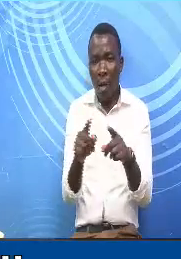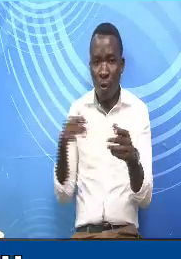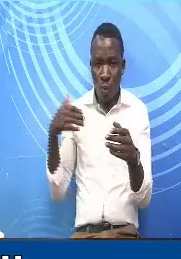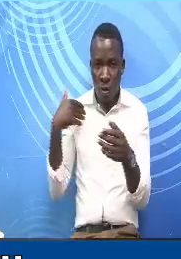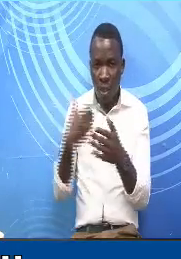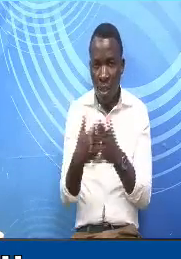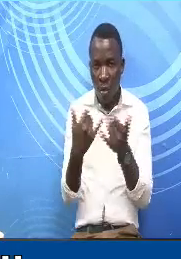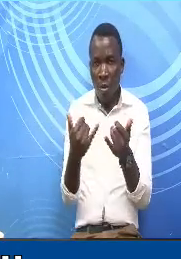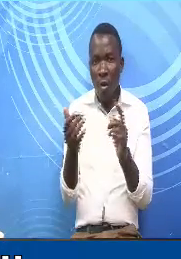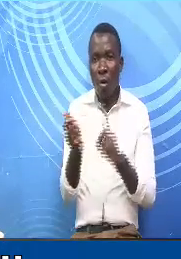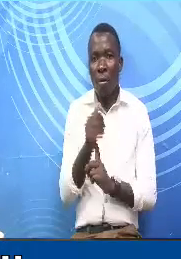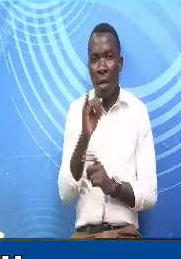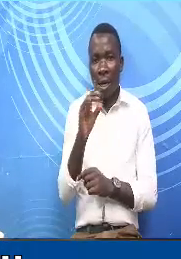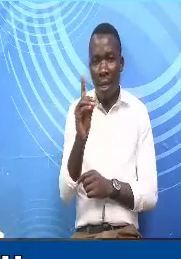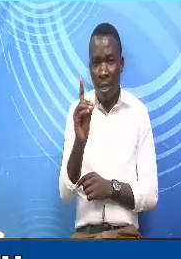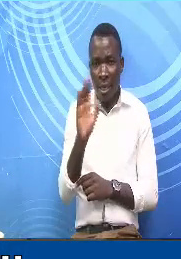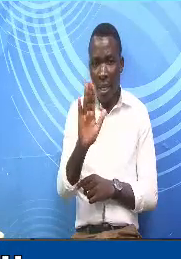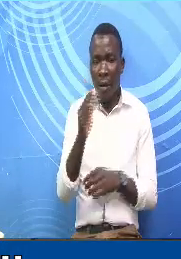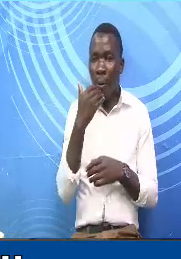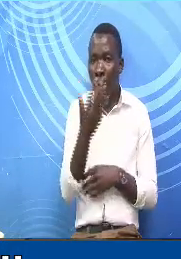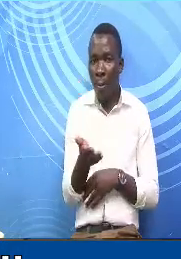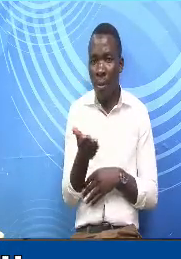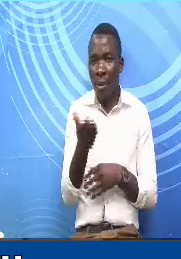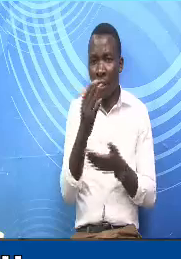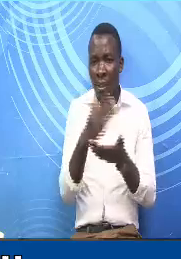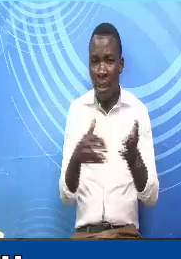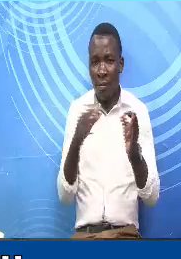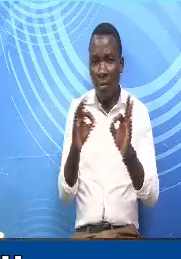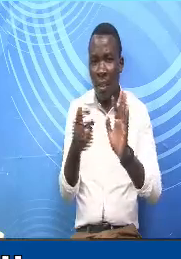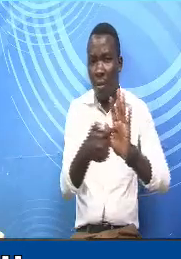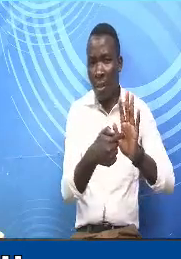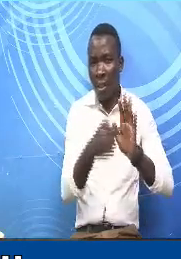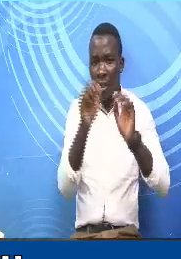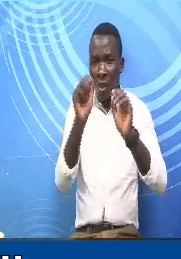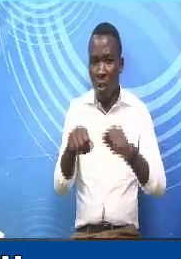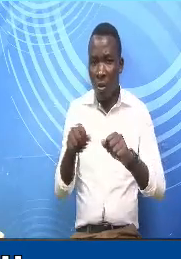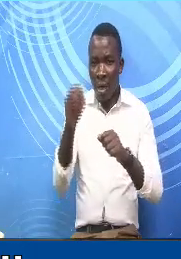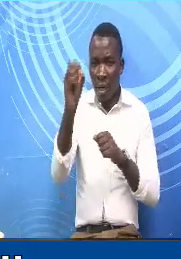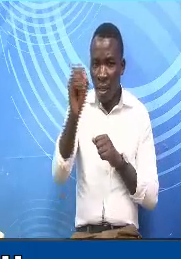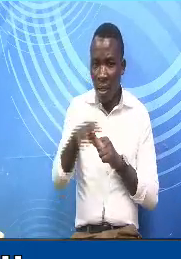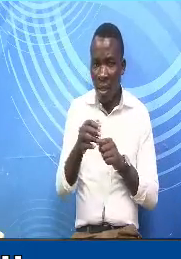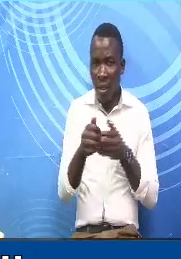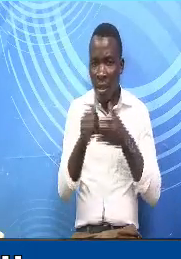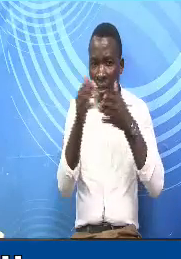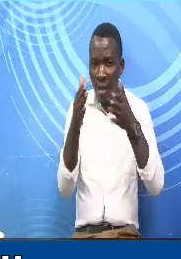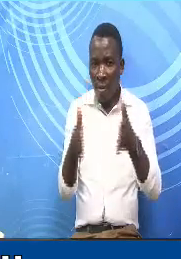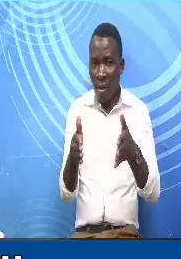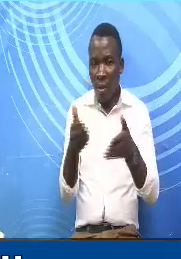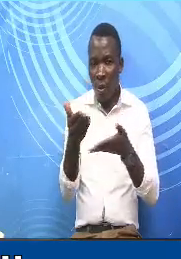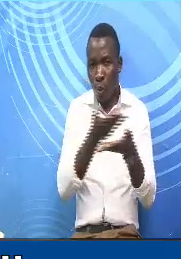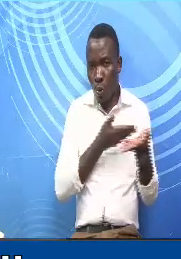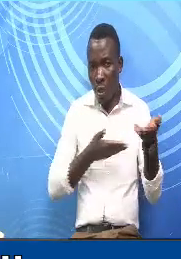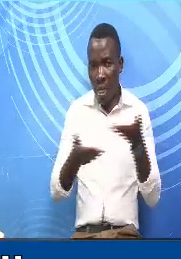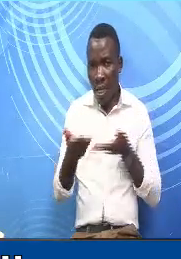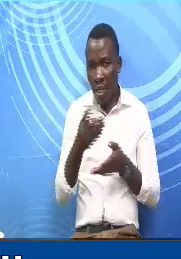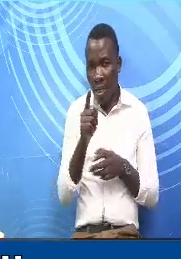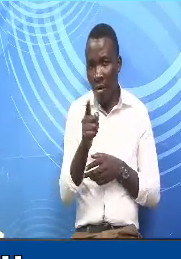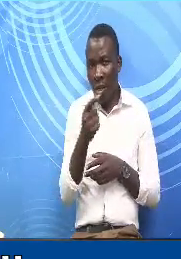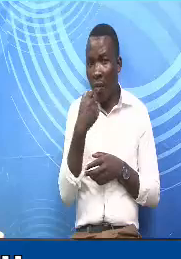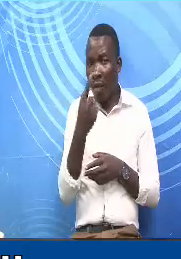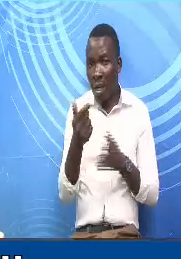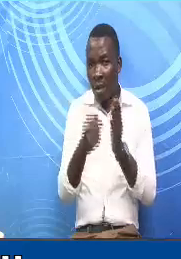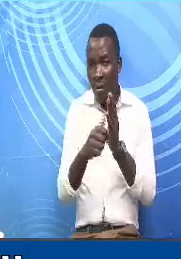none ntarabona indangamuntu ye bimwe mu bigaragazwa nuko ngo ishobora kuba yaratawe n'aba bayobozi tugandira nawe agaruka ku bibazo